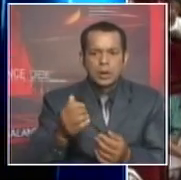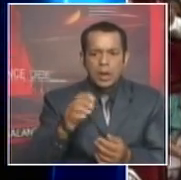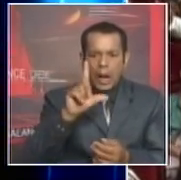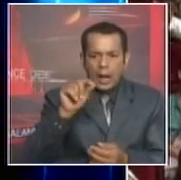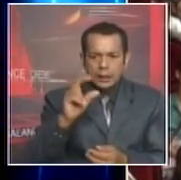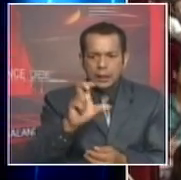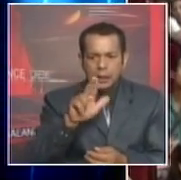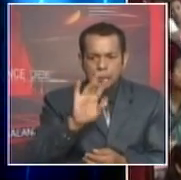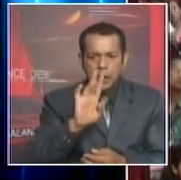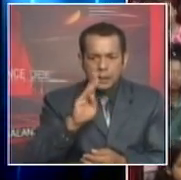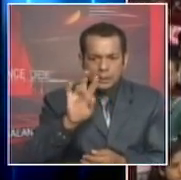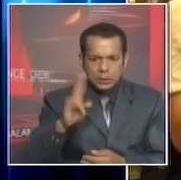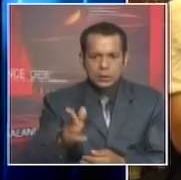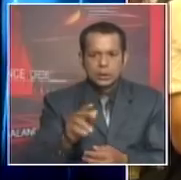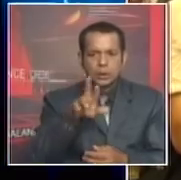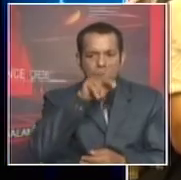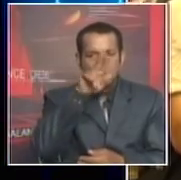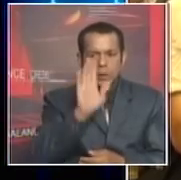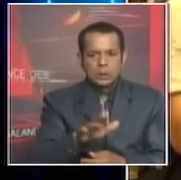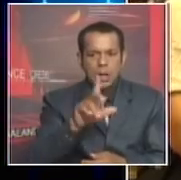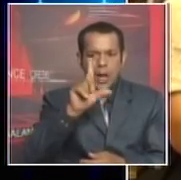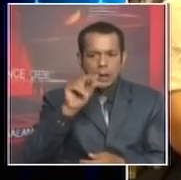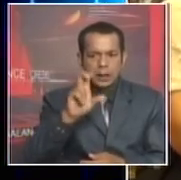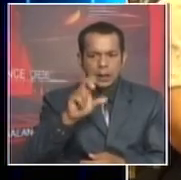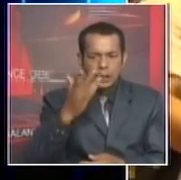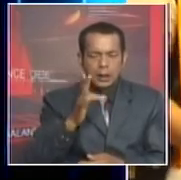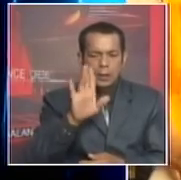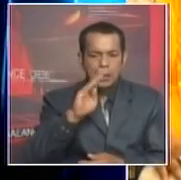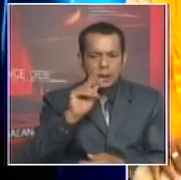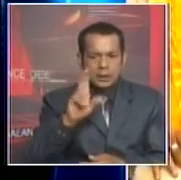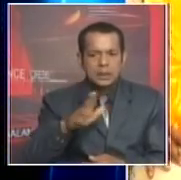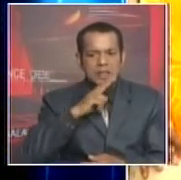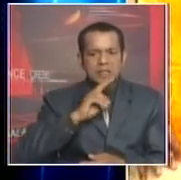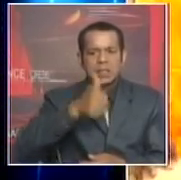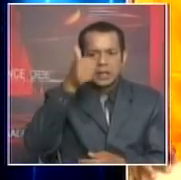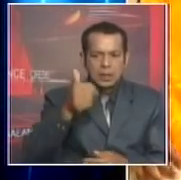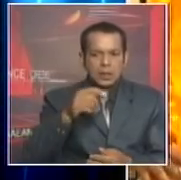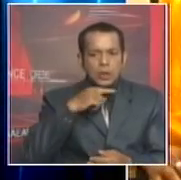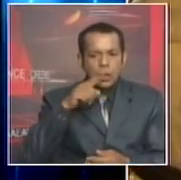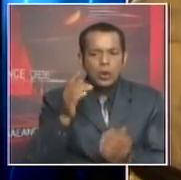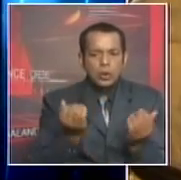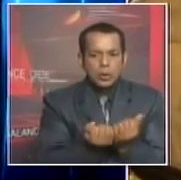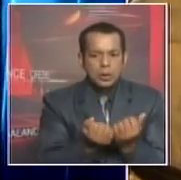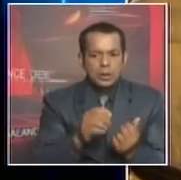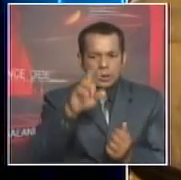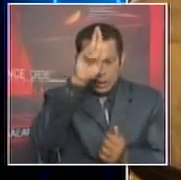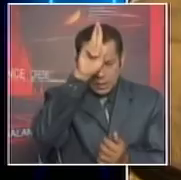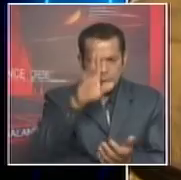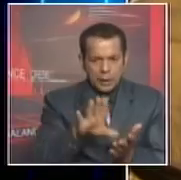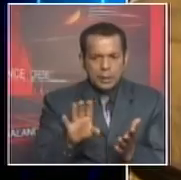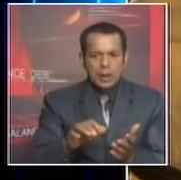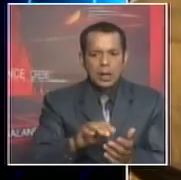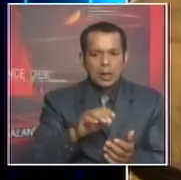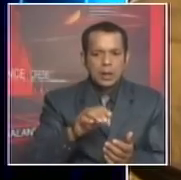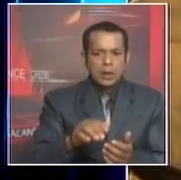आदिवासी जनजातिहरूको जिकिर छ। आदिवासीको अधिकारहरू स्थापित नहुनुमा राज्य मात्र नभई आदिवासी